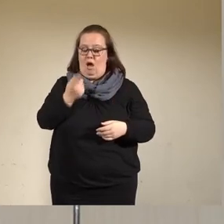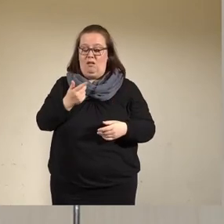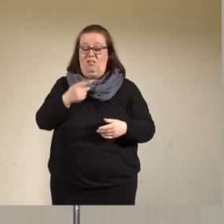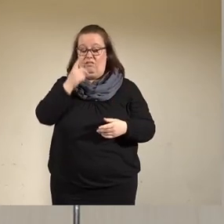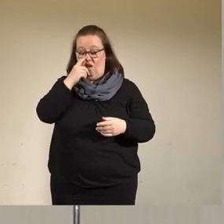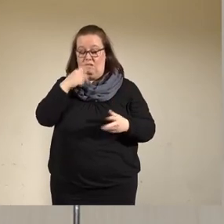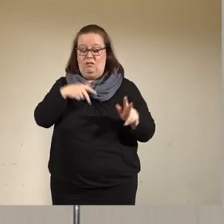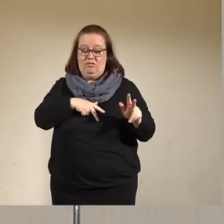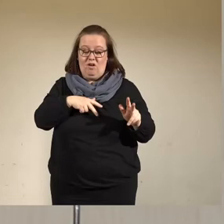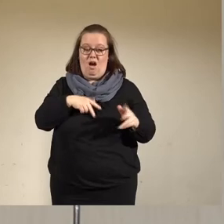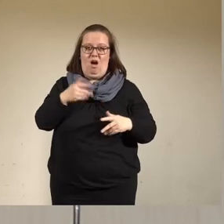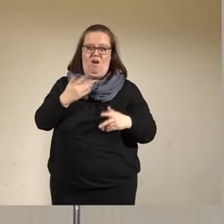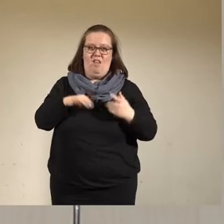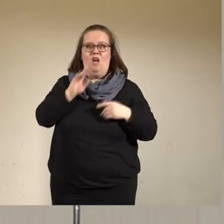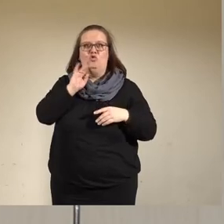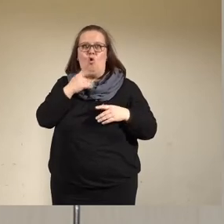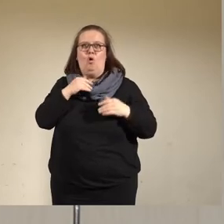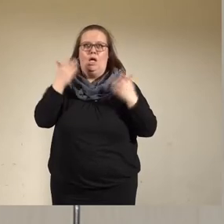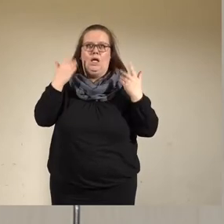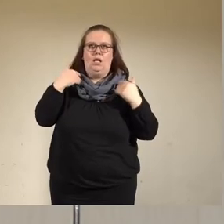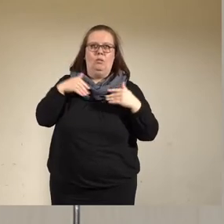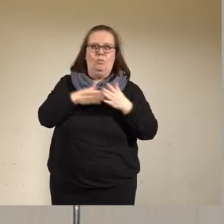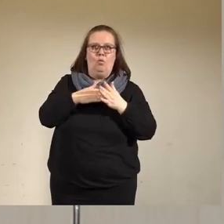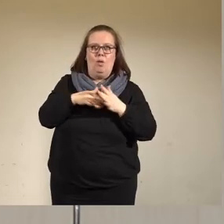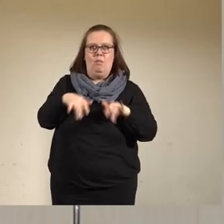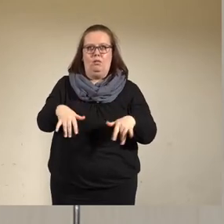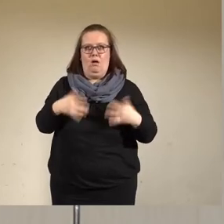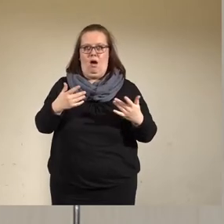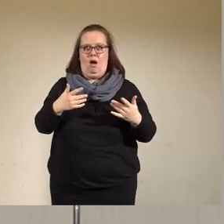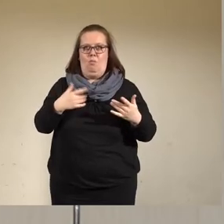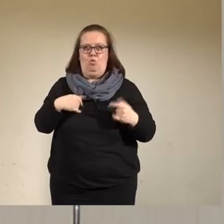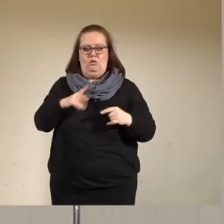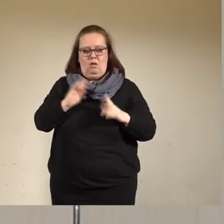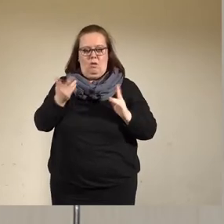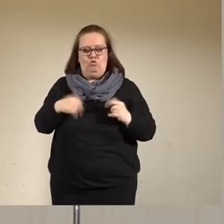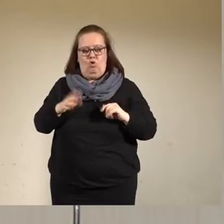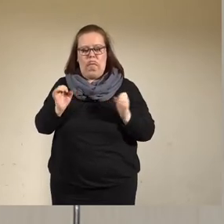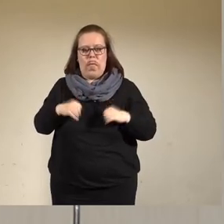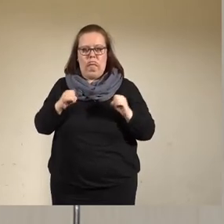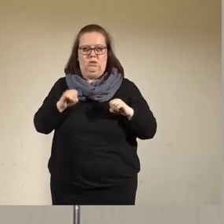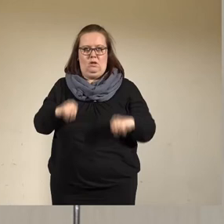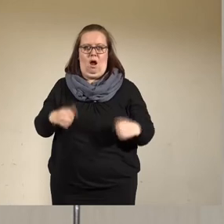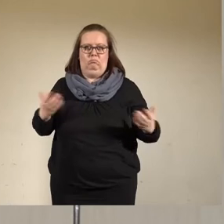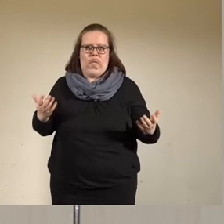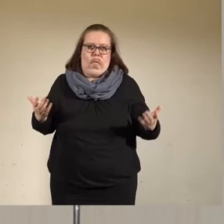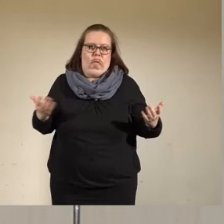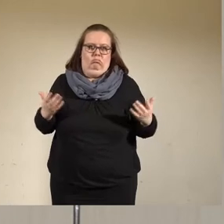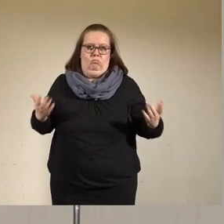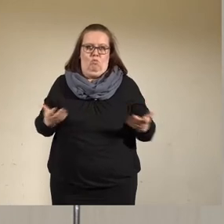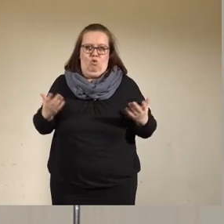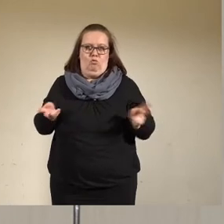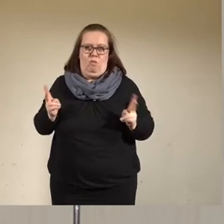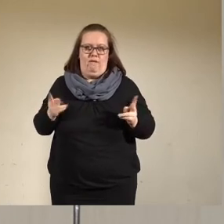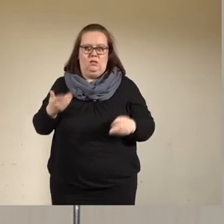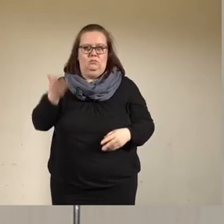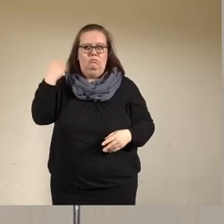dann tatsächlich vielleicht noch formale Hindernisse gab, das in Sack und Tüten zu bringen, das wäre, glaube ich,